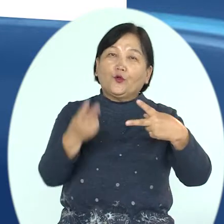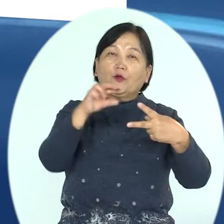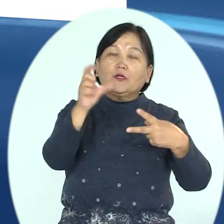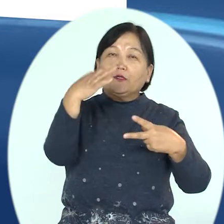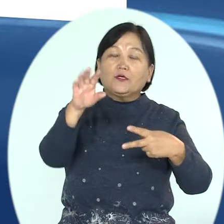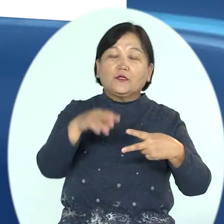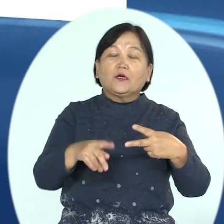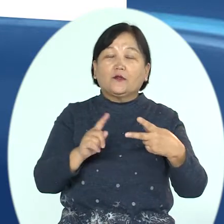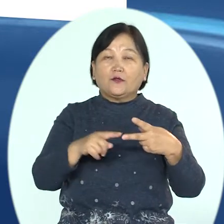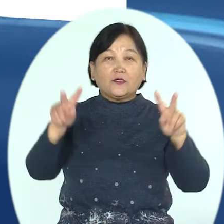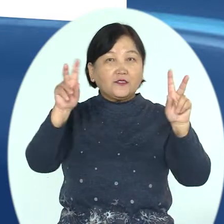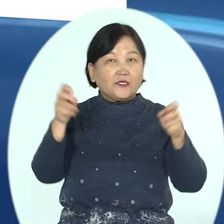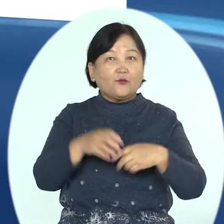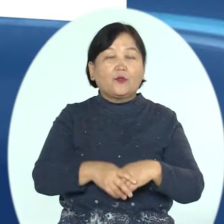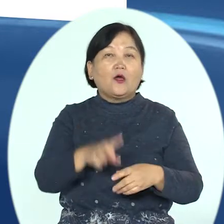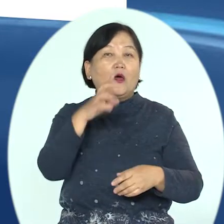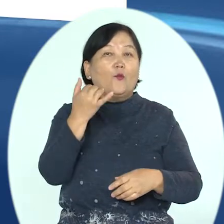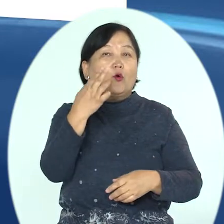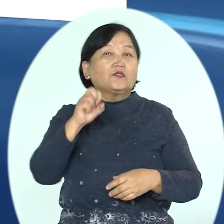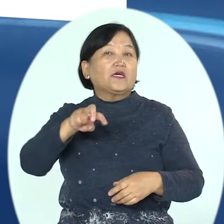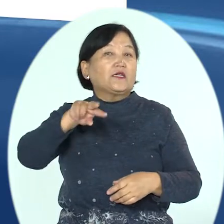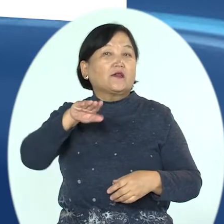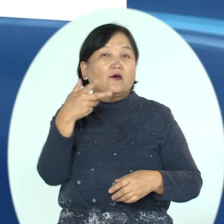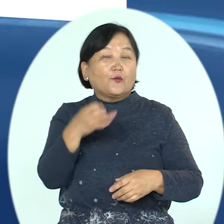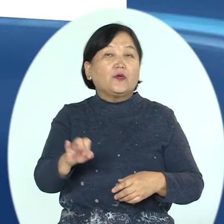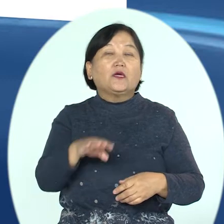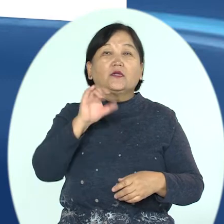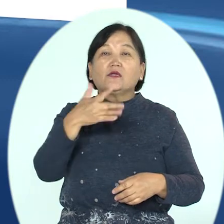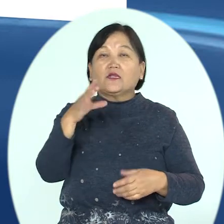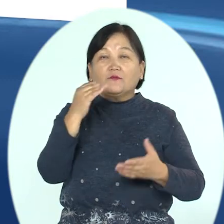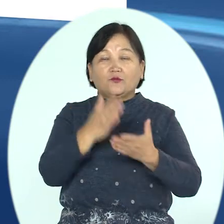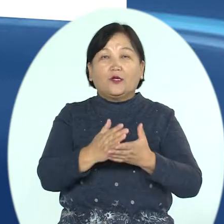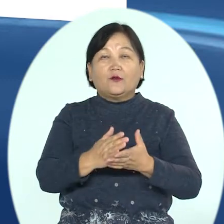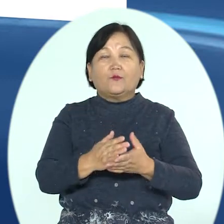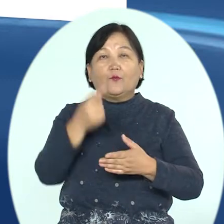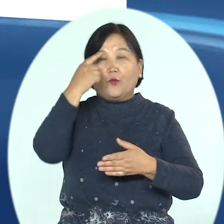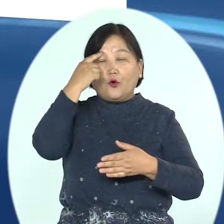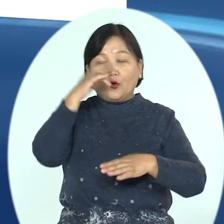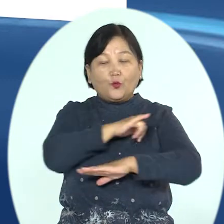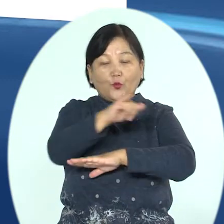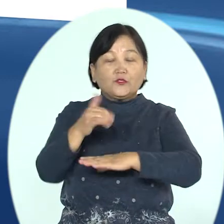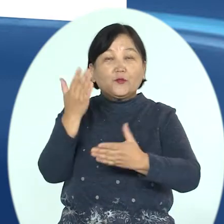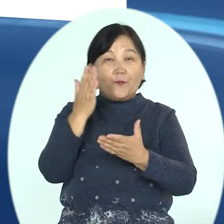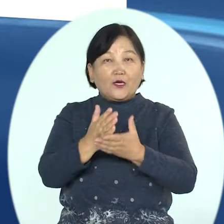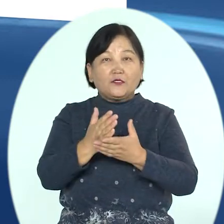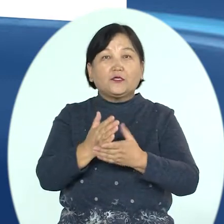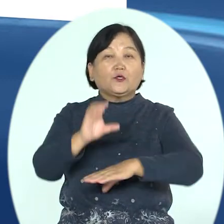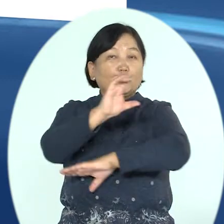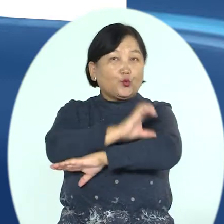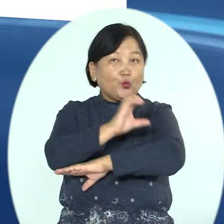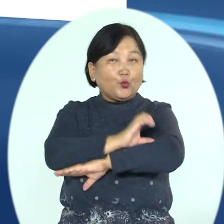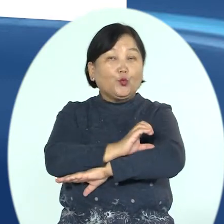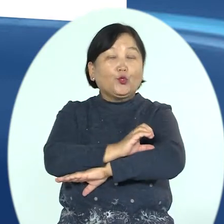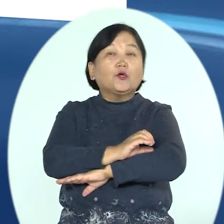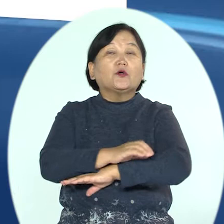маань сургалтын төлбөрийн буцалтгүй тусламж гэж байж байгаа. Энэ нь бол дотоодын дээд боловсролын сургалтын байгууллагад бол суралцагчд